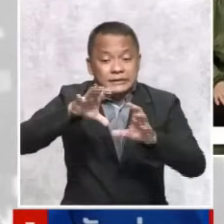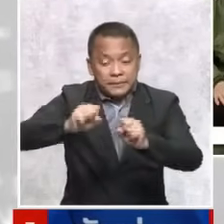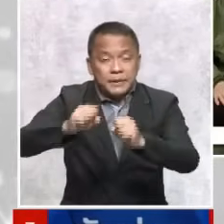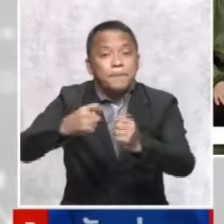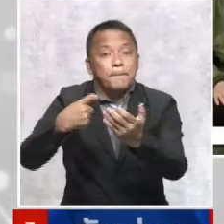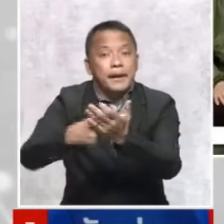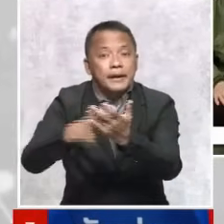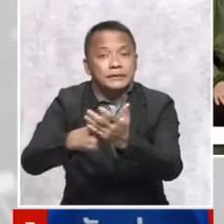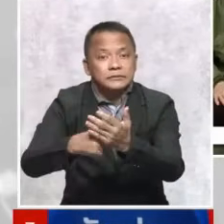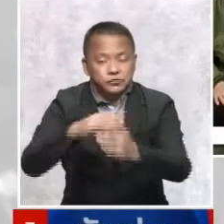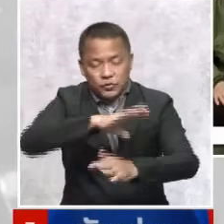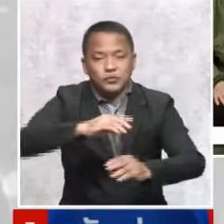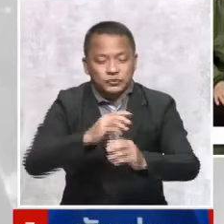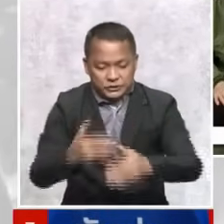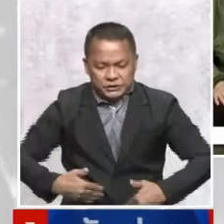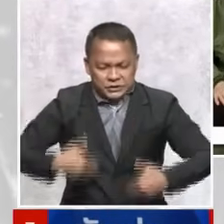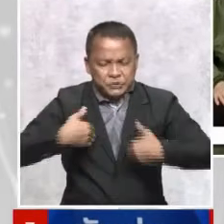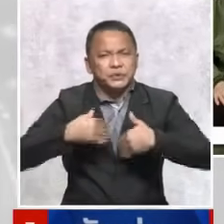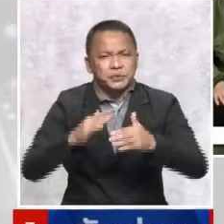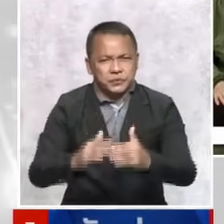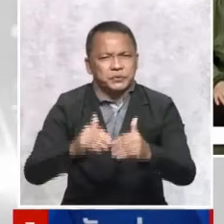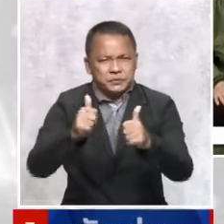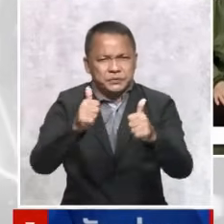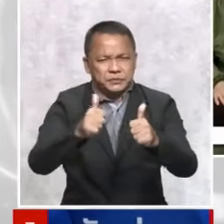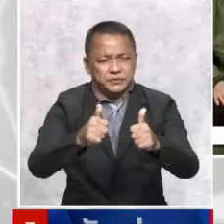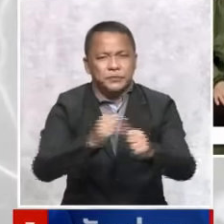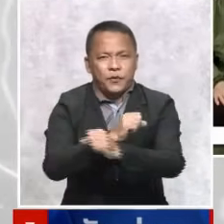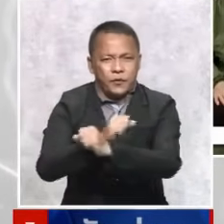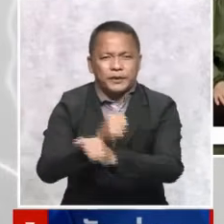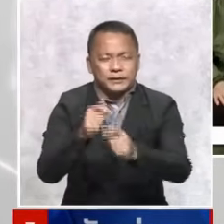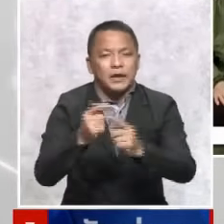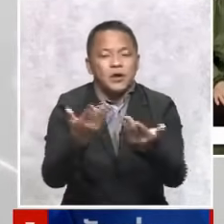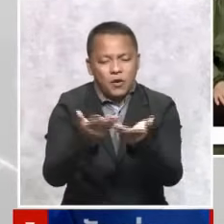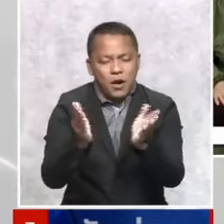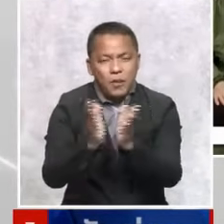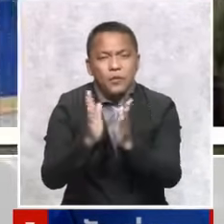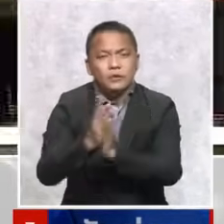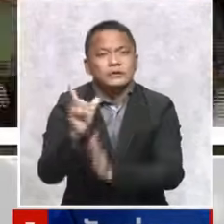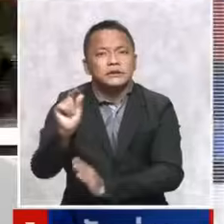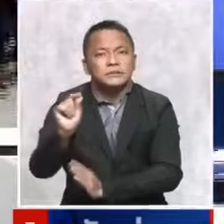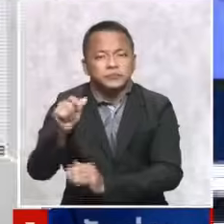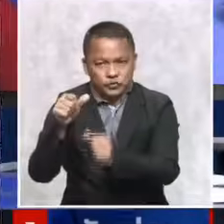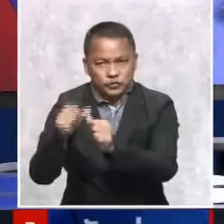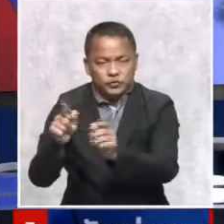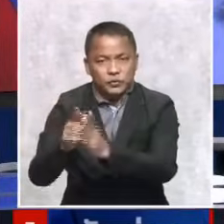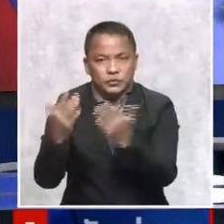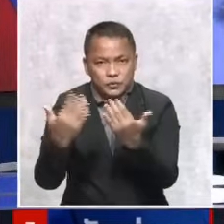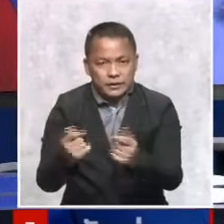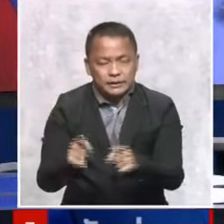เป็นตัวประกันเนี่ยทุกคนปลอดภัยดีเออนี่แหละค่ะ ก็อยากให้ครอบครัวทาง20รายก็ต